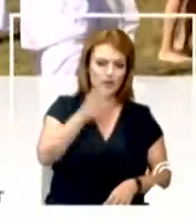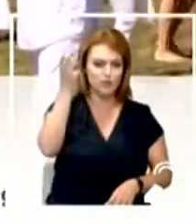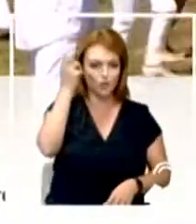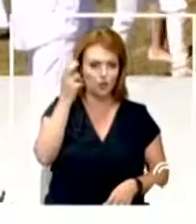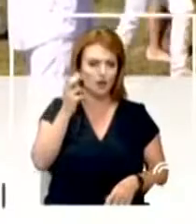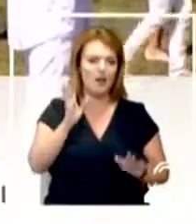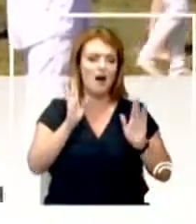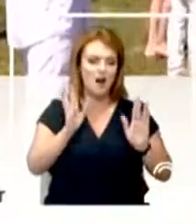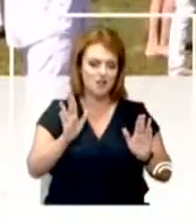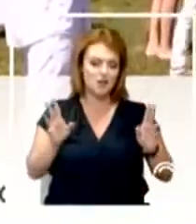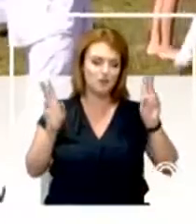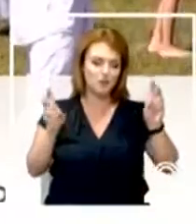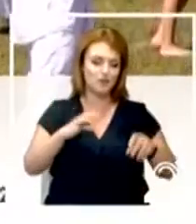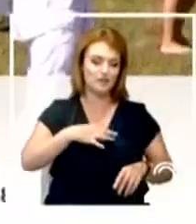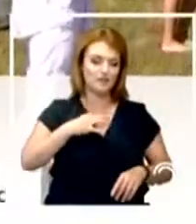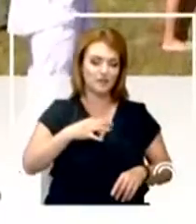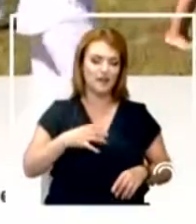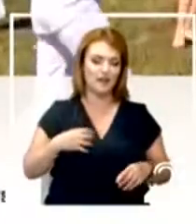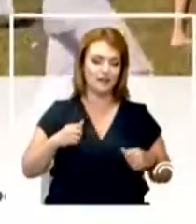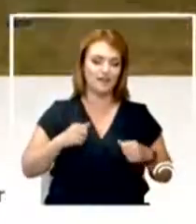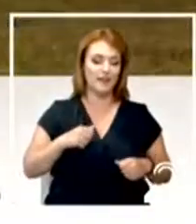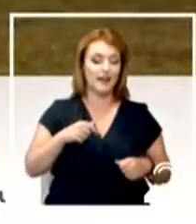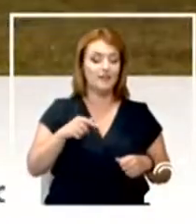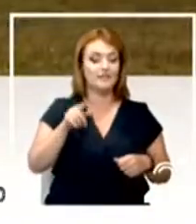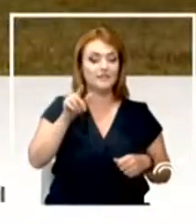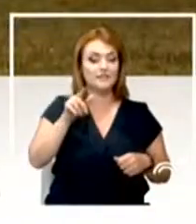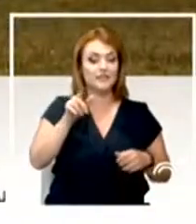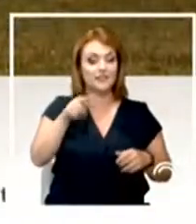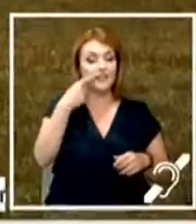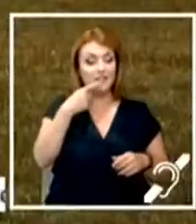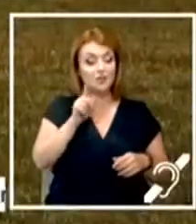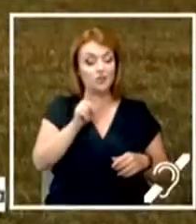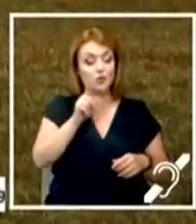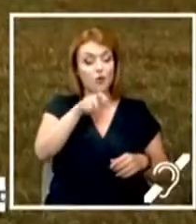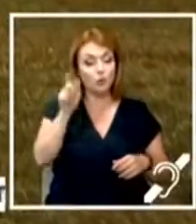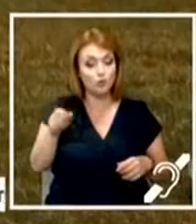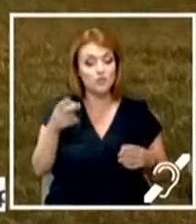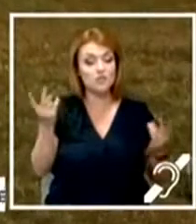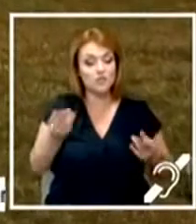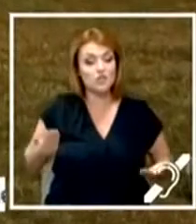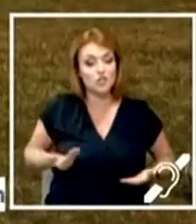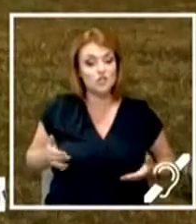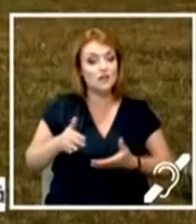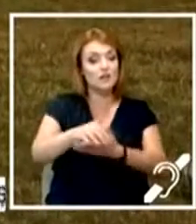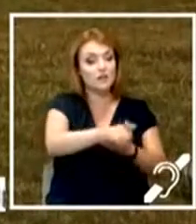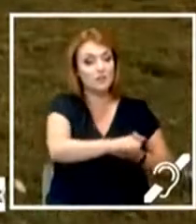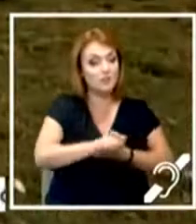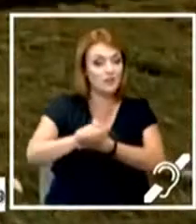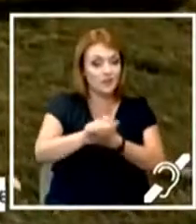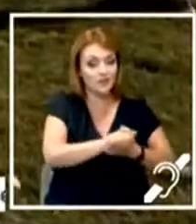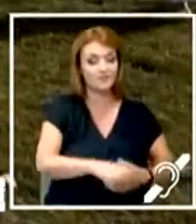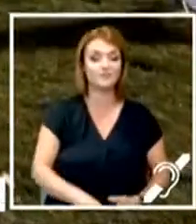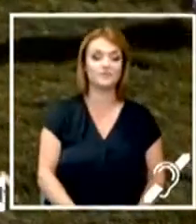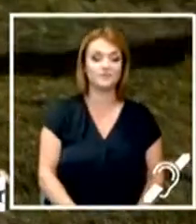sufletului. Membrii societății cred că toți oamenii pot trăi în armonie. Frăția Albă a fost interzisă în perioada comunistă, dar acum adepții se